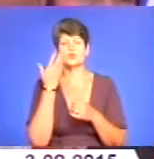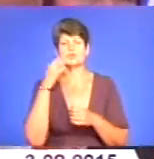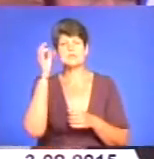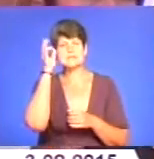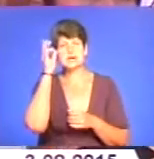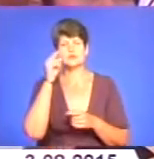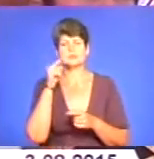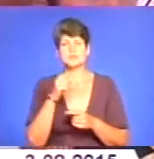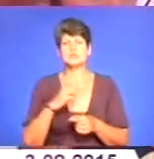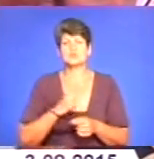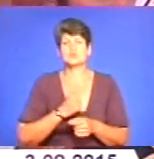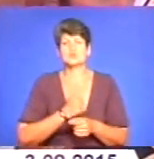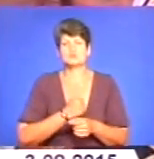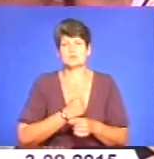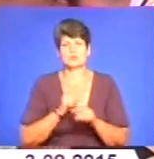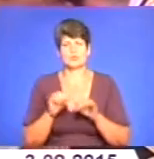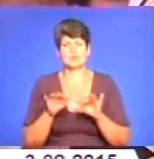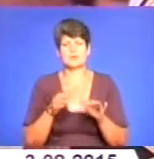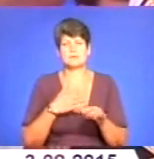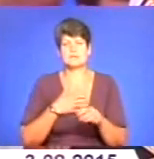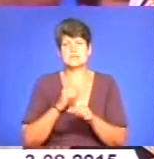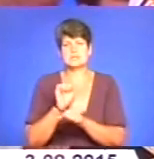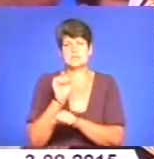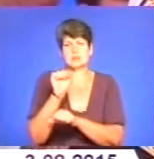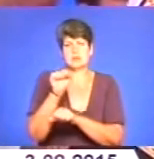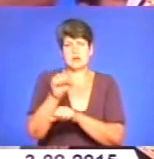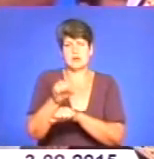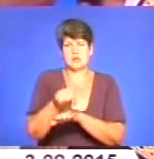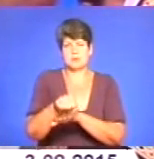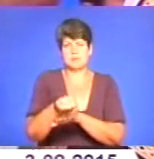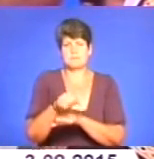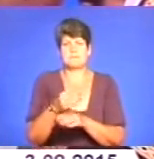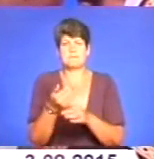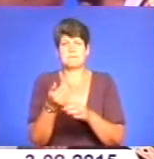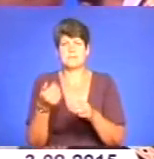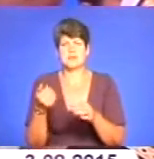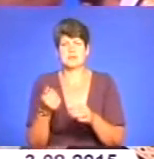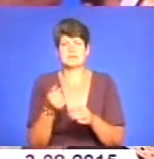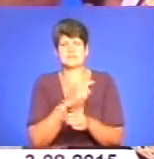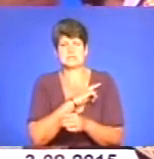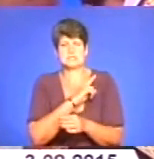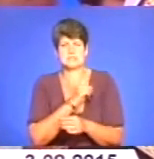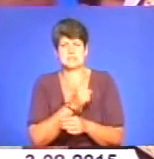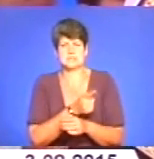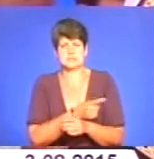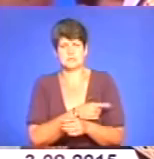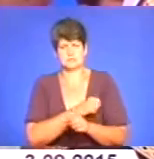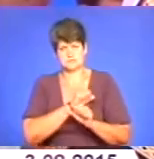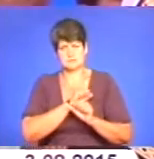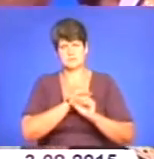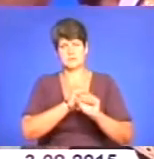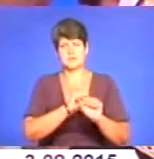сумні події, я думаю, ми схиляємо голову перед силою і незборимістю